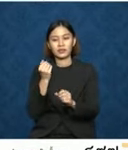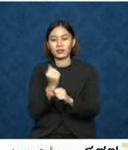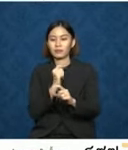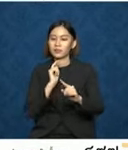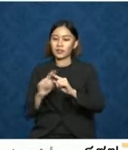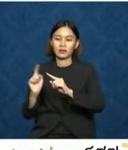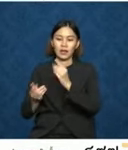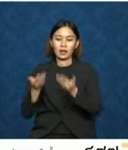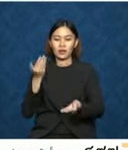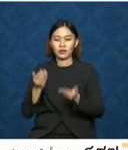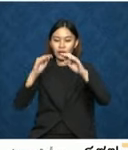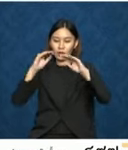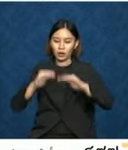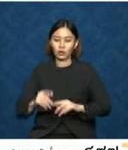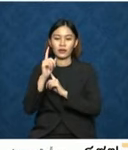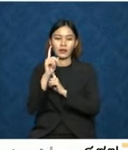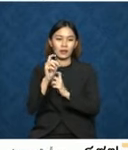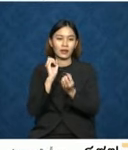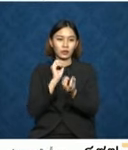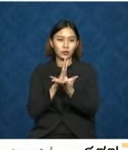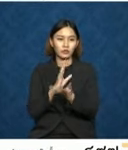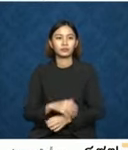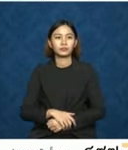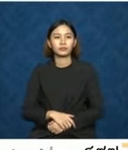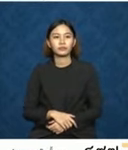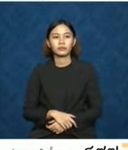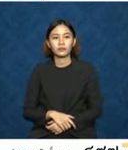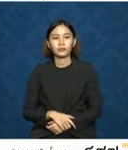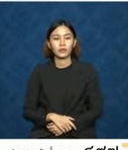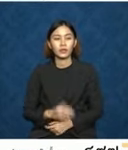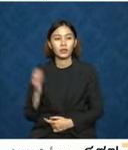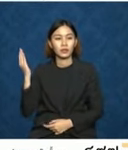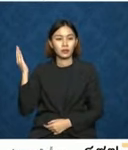การลดการเสี่ยงการเกิดอุบัติเหตุสไลด์ที่ 3